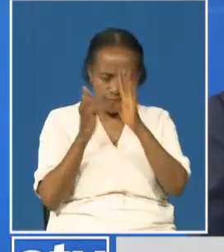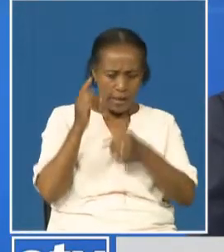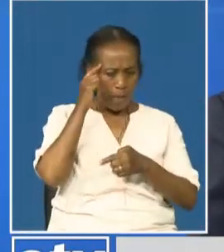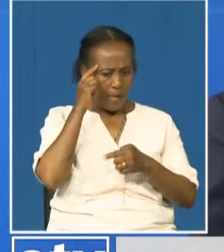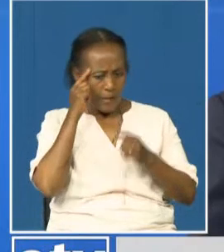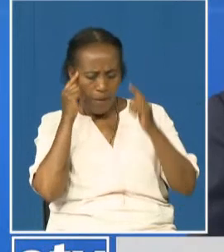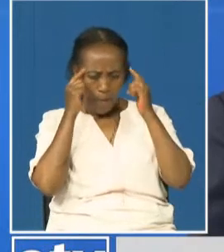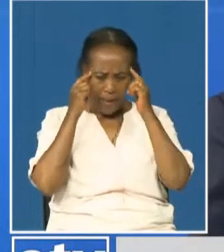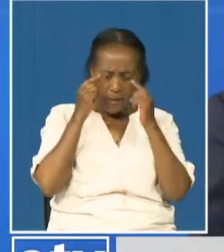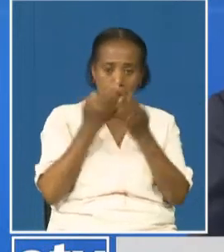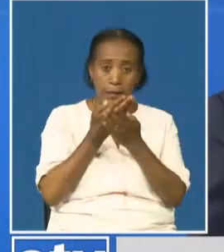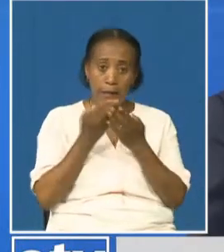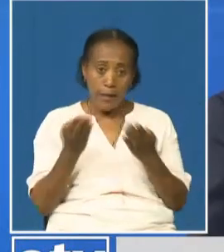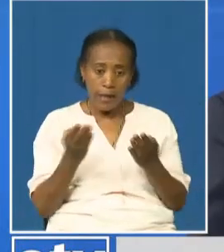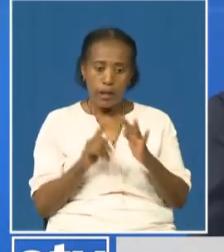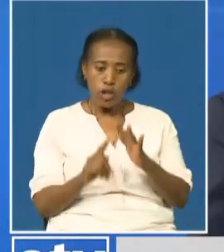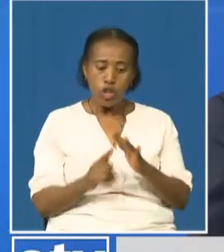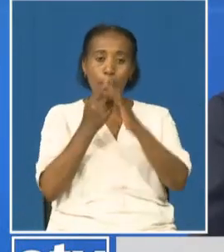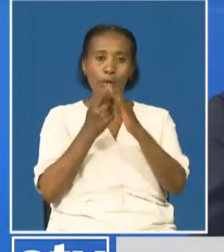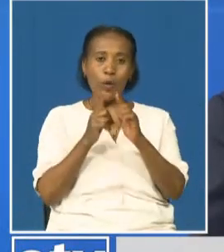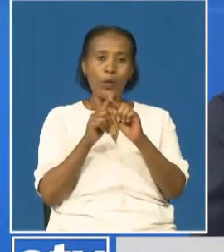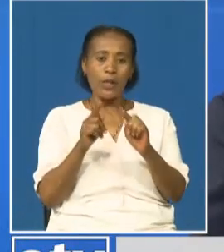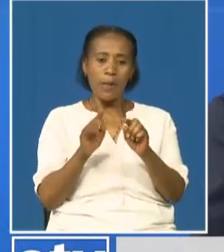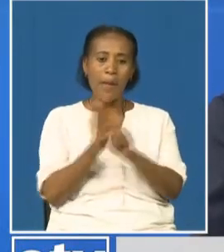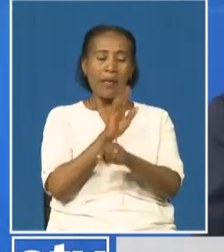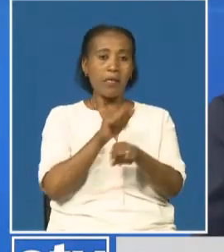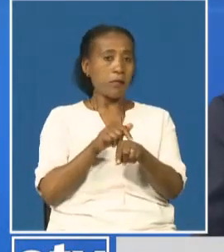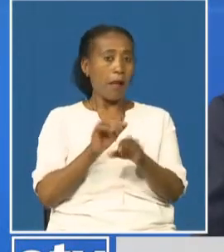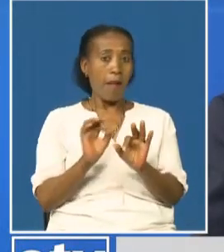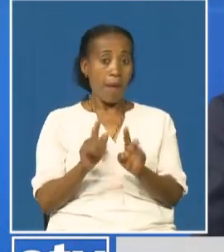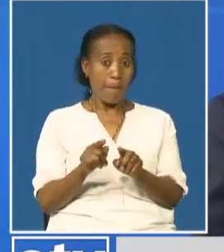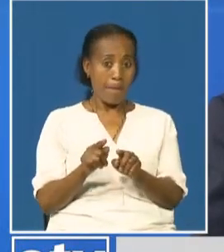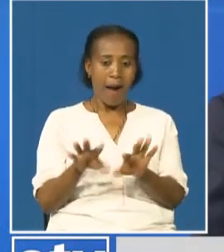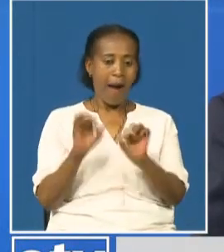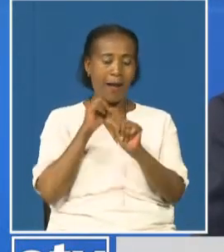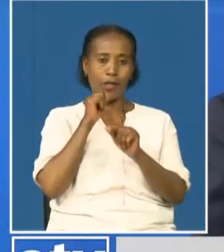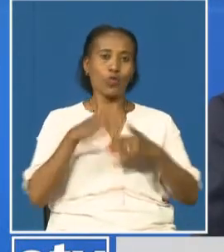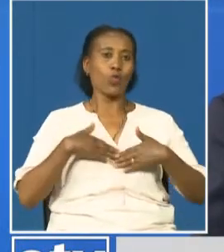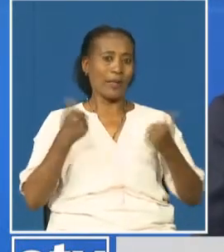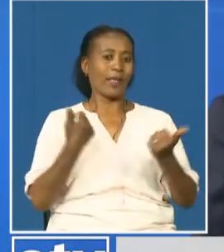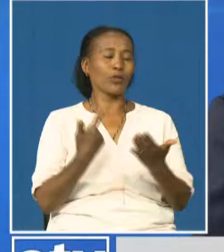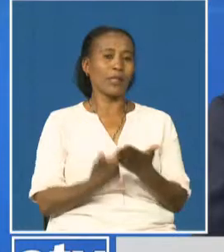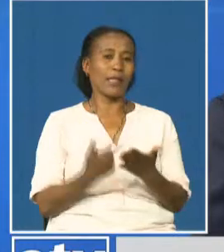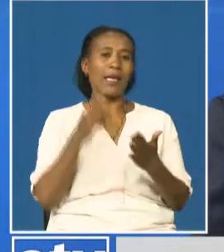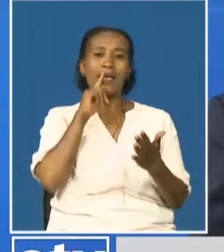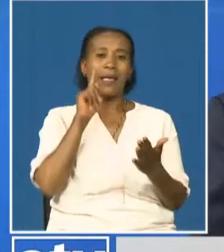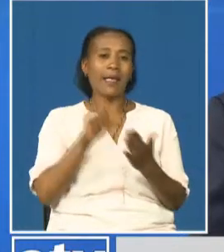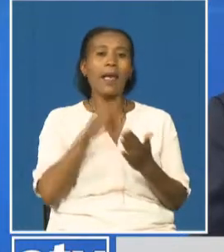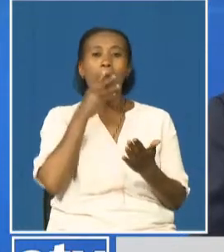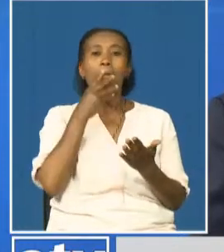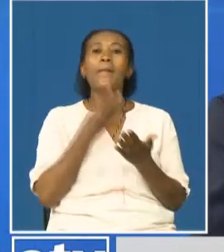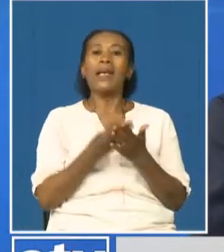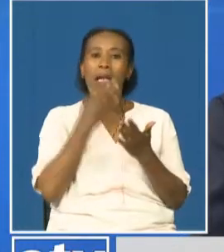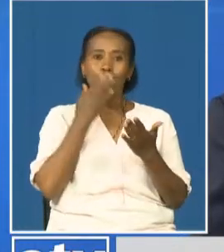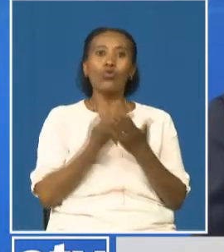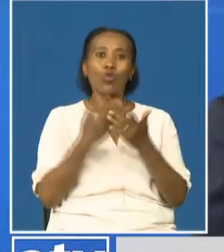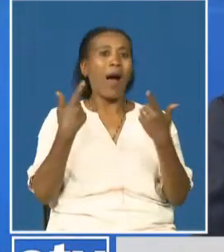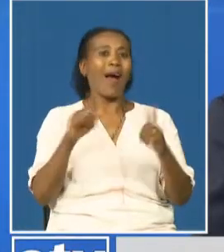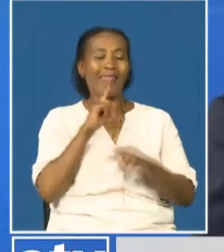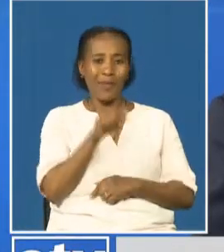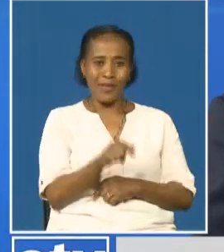የማሰብ የማሰላሰል ነገር ጀምረው ግን በቂ ጊዜ ያላገኙ ወጣቶች ይሄ እንደ መልካም አጋጣሚ እንደ ጥሩ